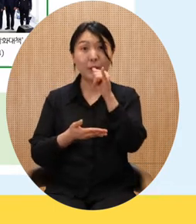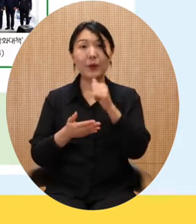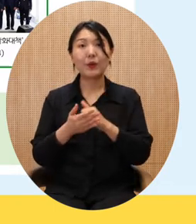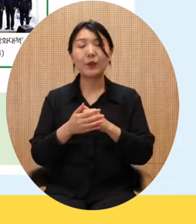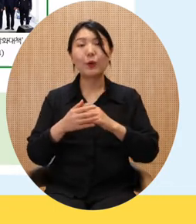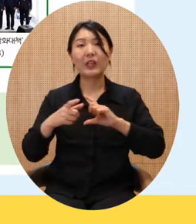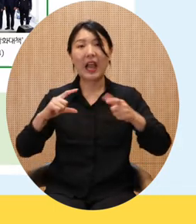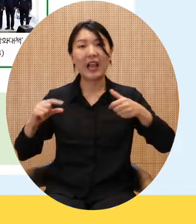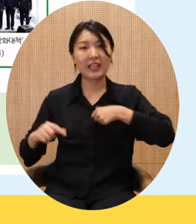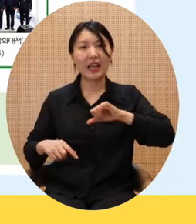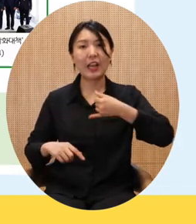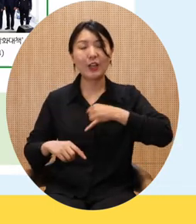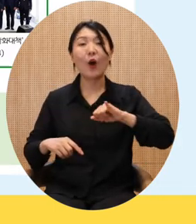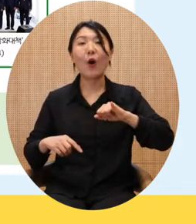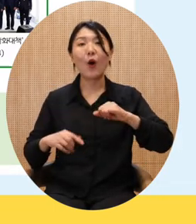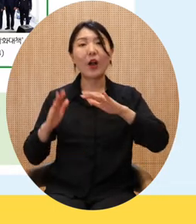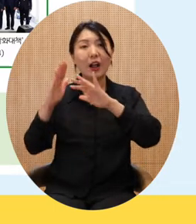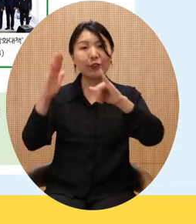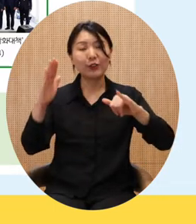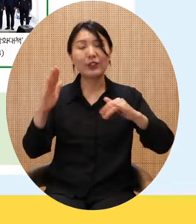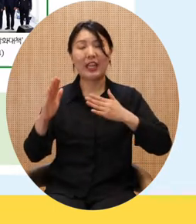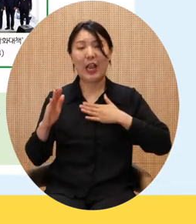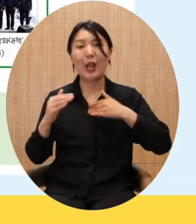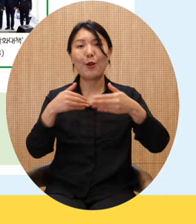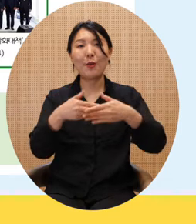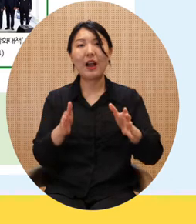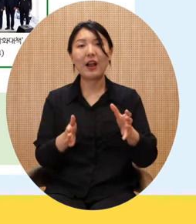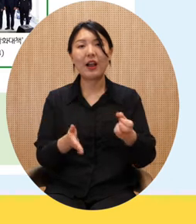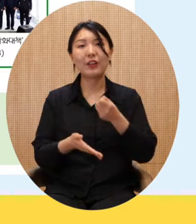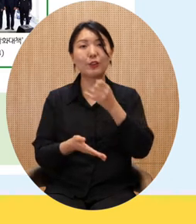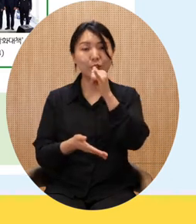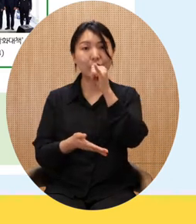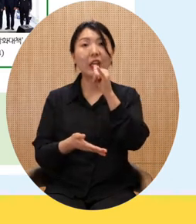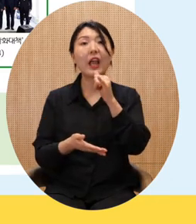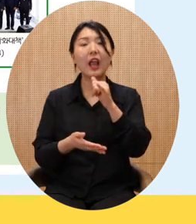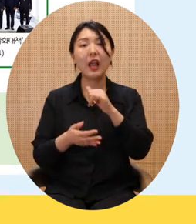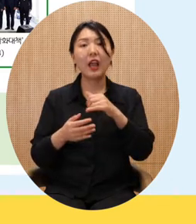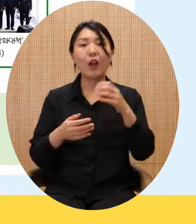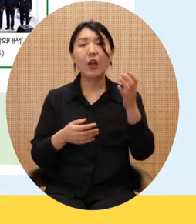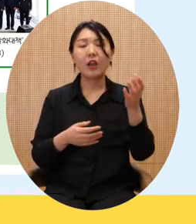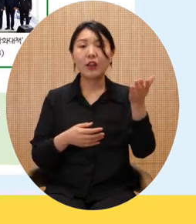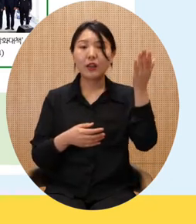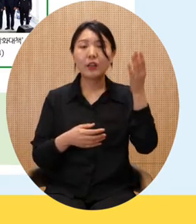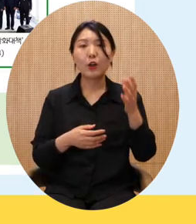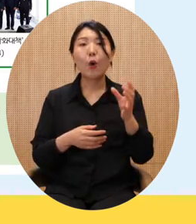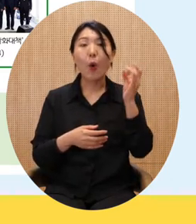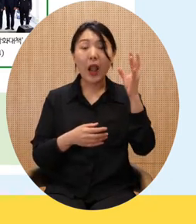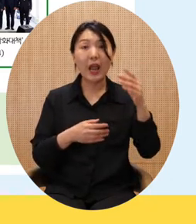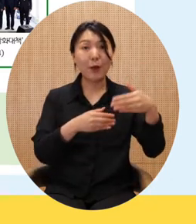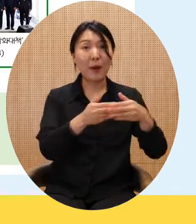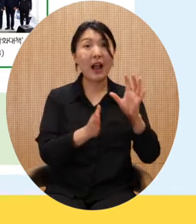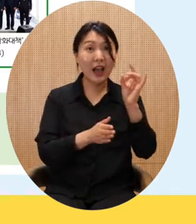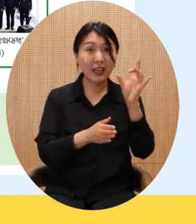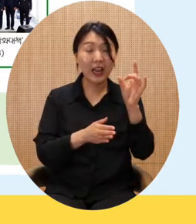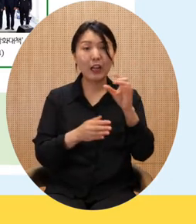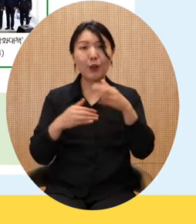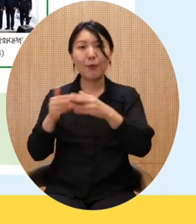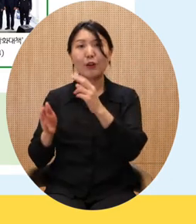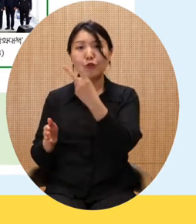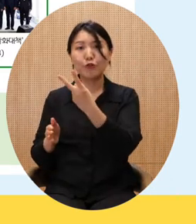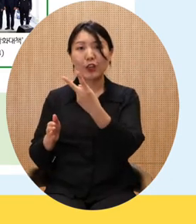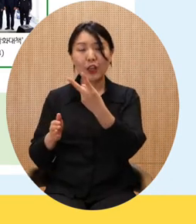가구들이 나의 방을 가질 수 있도록 기존에 있는 원룸을 투룸 이상으로 개조하는 공공 리모델링